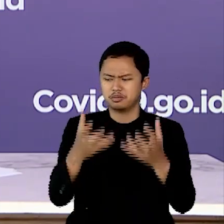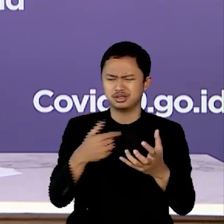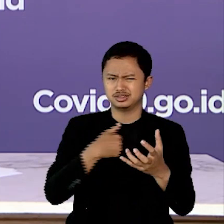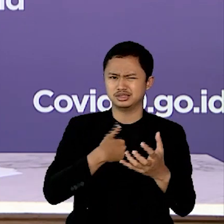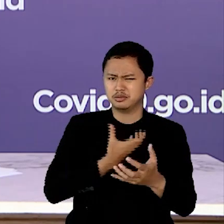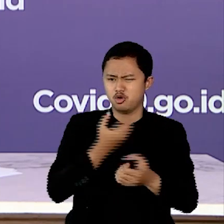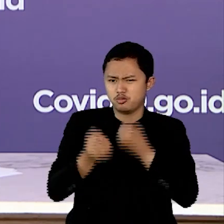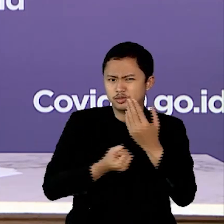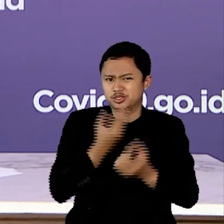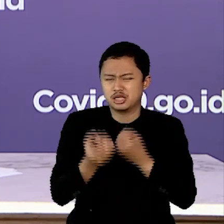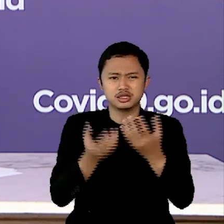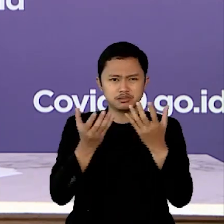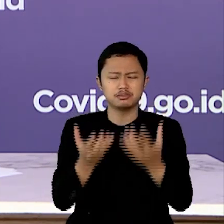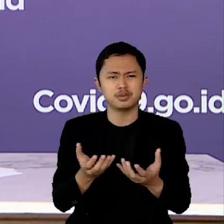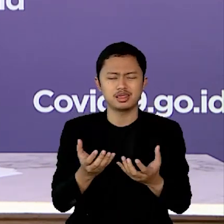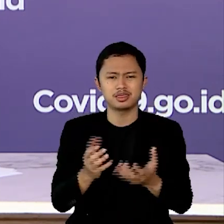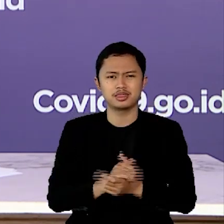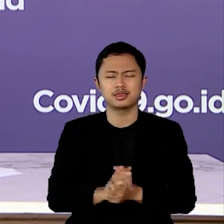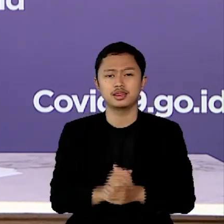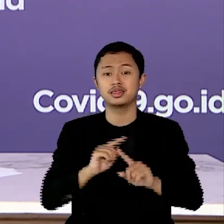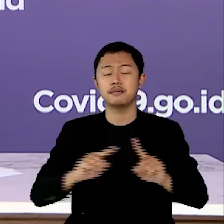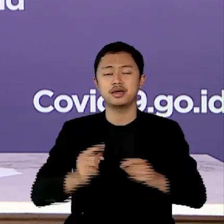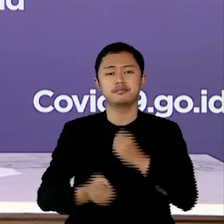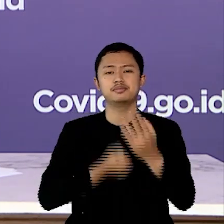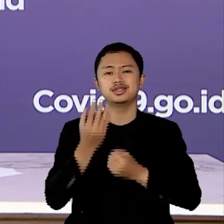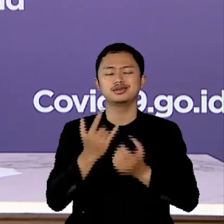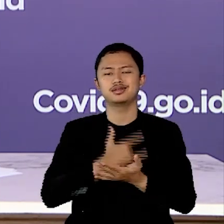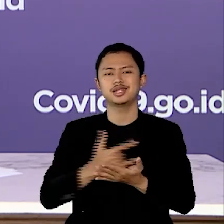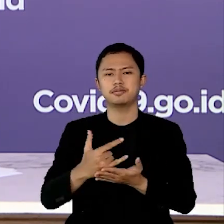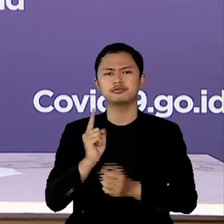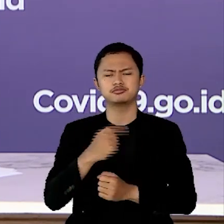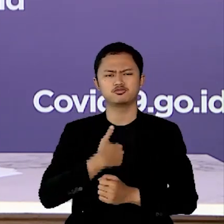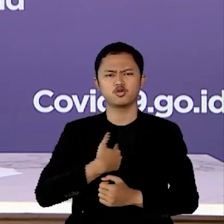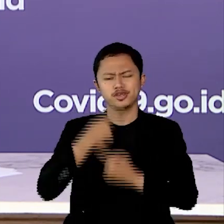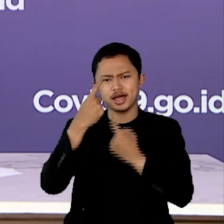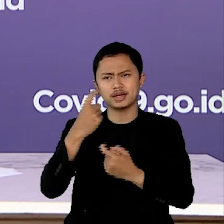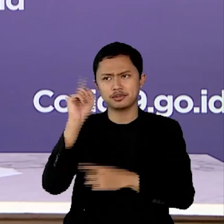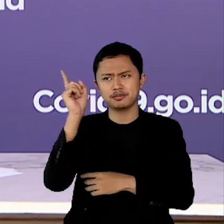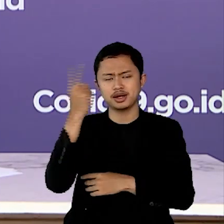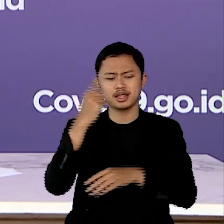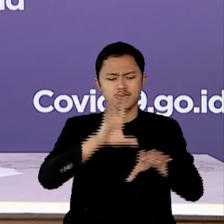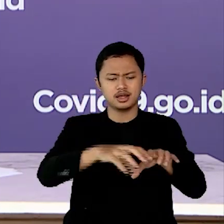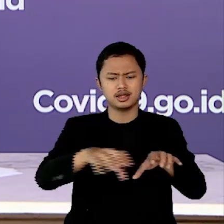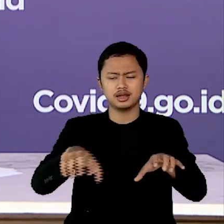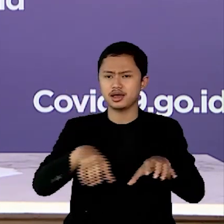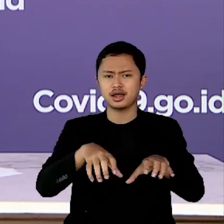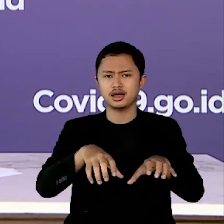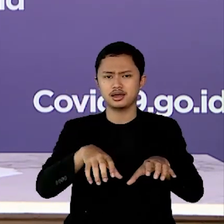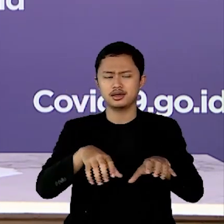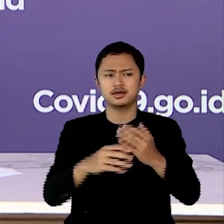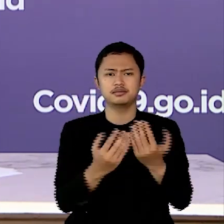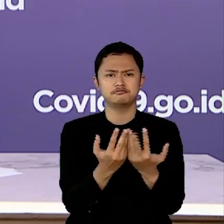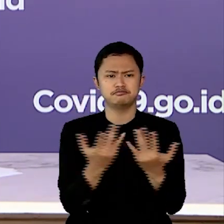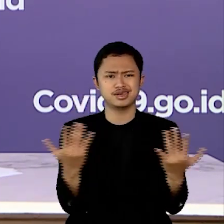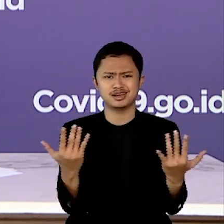berat bagi saya menyampaikan perkembangan ini namun tetap saya sampaikan karena saya yakin baik pemerintah daerah maupun seluruh